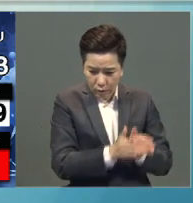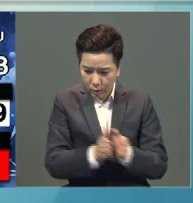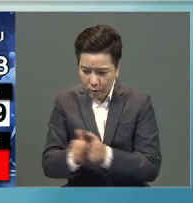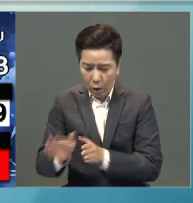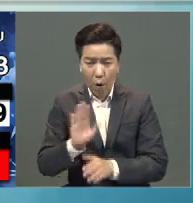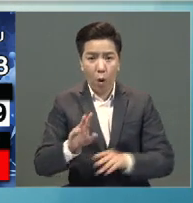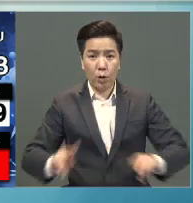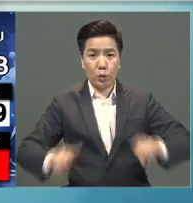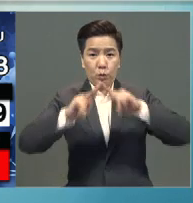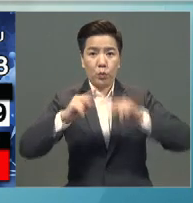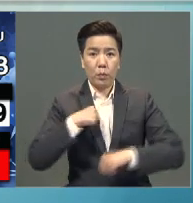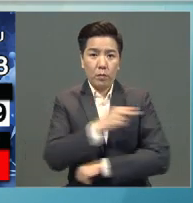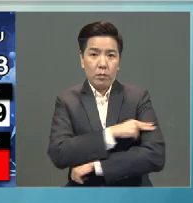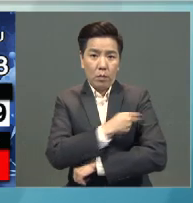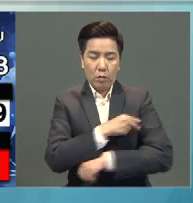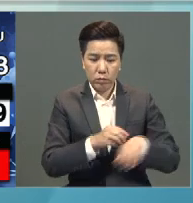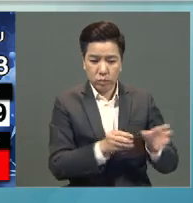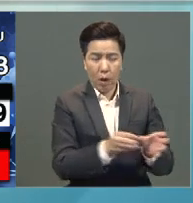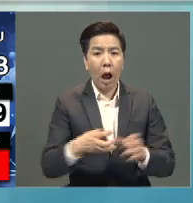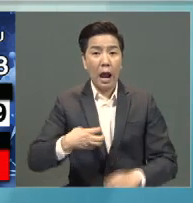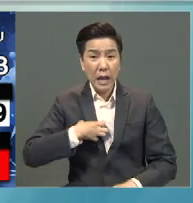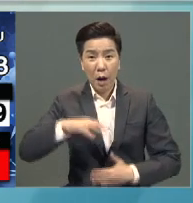เขาเรียกว่าถ้าถามว่าอยากให้ป่วยไม่อยากให้ป่วยแต่เกิดการเป็นตัวเลขที่มันไม่ใช่ศูนย์ได้ไหมได้ครับแล้วมันจะเกิดเมื่อไหร่ก็ไม่รู้แต่ถึงตอนนั้นนะครับเราต้องไม่ไม่ผลิตกันมากครับไม่ตื่นตระหนกจนเกินไปตัวเลขต่างๆเหล่านี้ของต่างประเทศขึ้นมาให้เราได้เรียนรู้ว่าเราจะรับมือกับมันอย่างมีสติอย่างไรนะครับโดยที่ไม่มีการเติบโตเลยฮะเอ่อการการการใช้ทั้งนั้นอารมณ์ต่างๆนี้อาจจะทำให้กระบวนการของการดูแลจะเปลี่ยนแปลงไปนะครับซึ่งสิ่งที่เหมือนเราเผชิญโรคภัยไข้เจ็บอยู่ในครอบครัวเราผมเชื่อว่าหลายคนคงจะได้เห็นภาพของการเจ็บป่วยได้ไข้ก็คงเป็นเรื่องที่เราต้องเจอพบกันนะครับลืมว่ามีสติที่จะประคองหรือควบคุมของการจัดการกับการติดโรคนั้นอย่างไรหรือกันการจัดการกับโลกนั้นอย่างไรเท่านั้นเองนะครับ